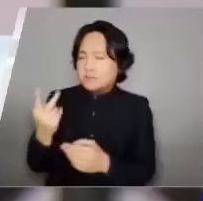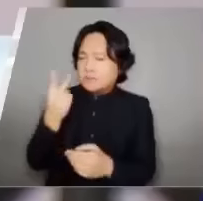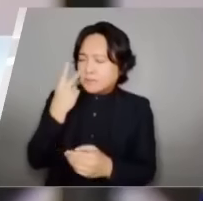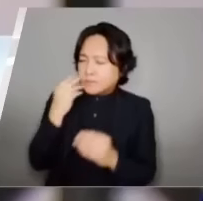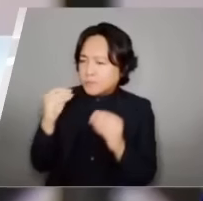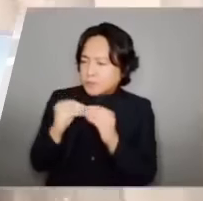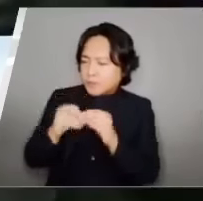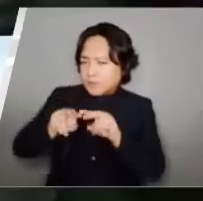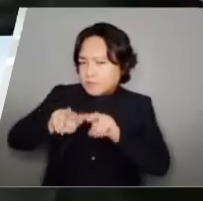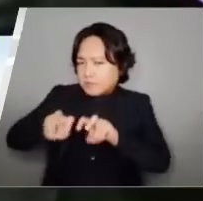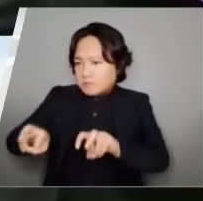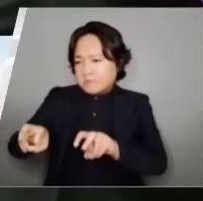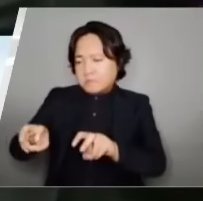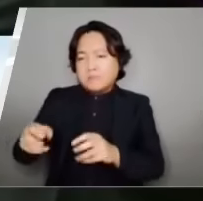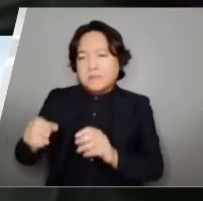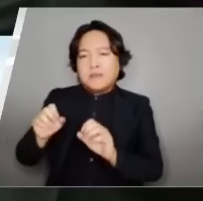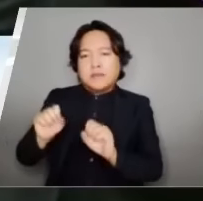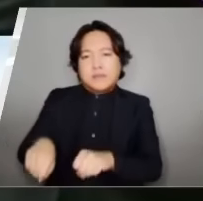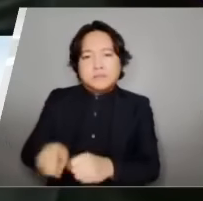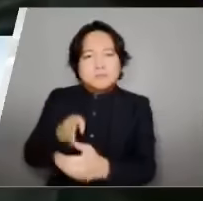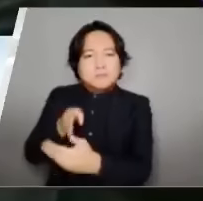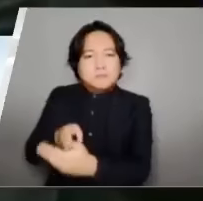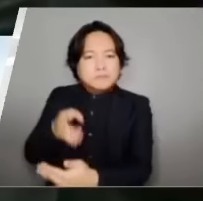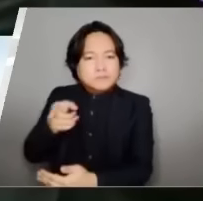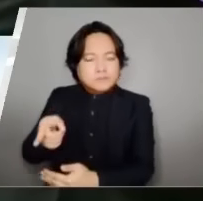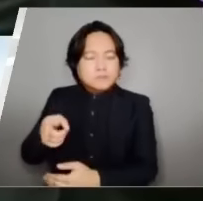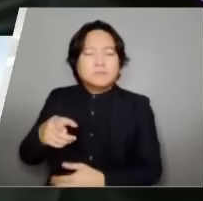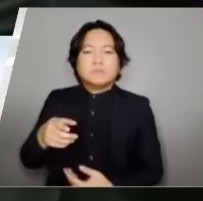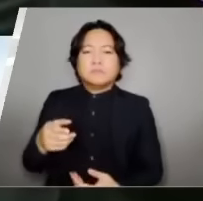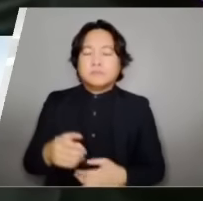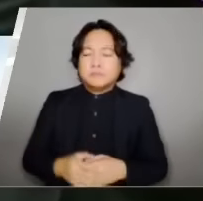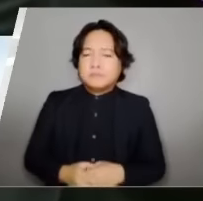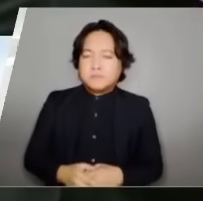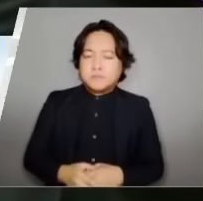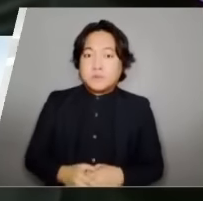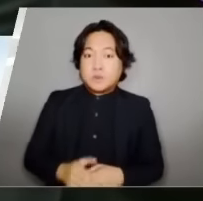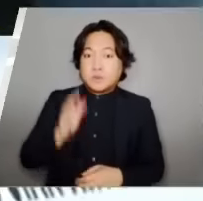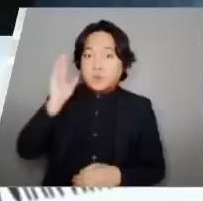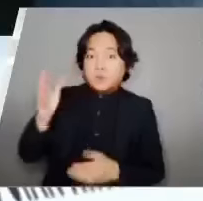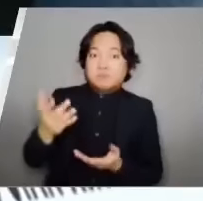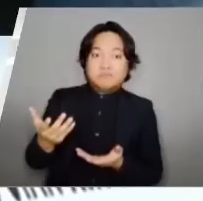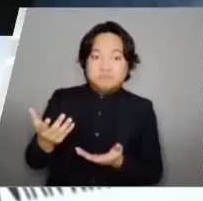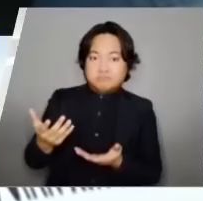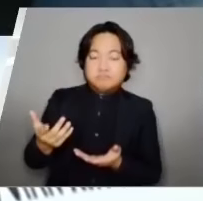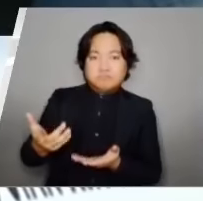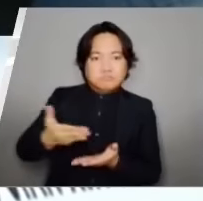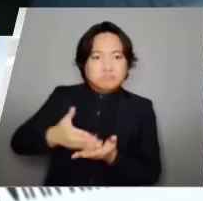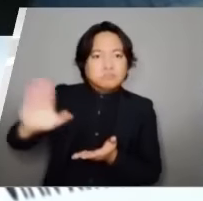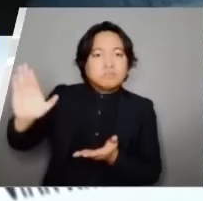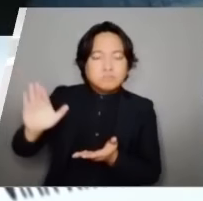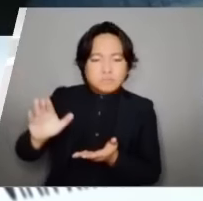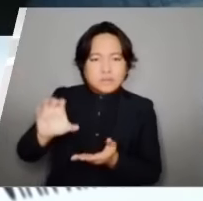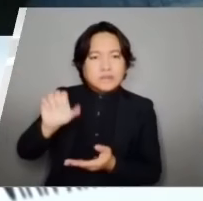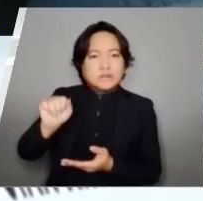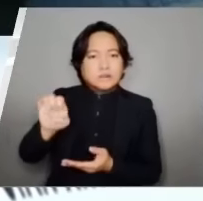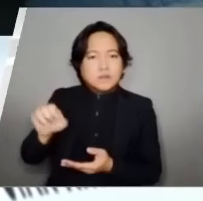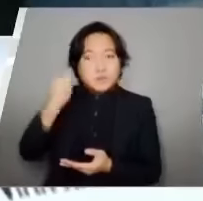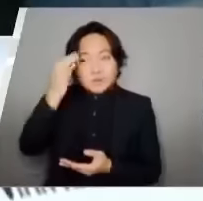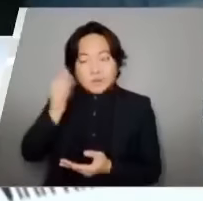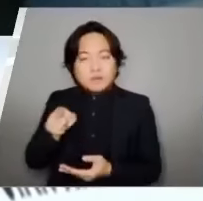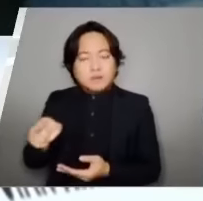na krimen sa kanya. No? Mayroong deportation case sa Bureau of Immigration si Yang dahil sa misrepresentation